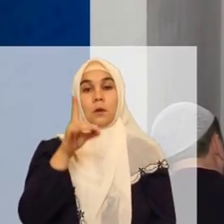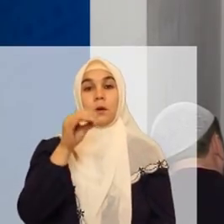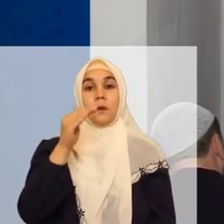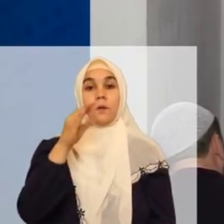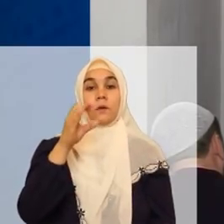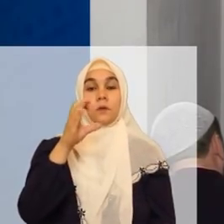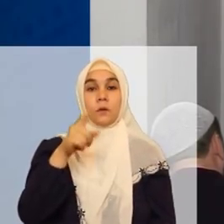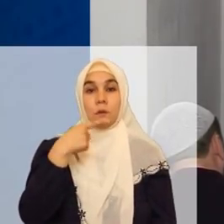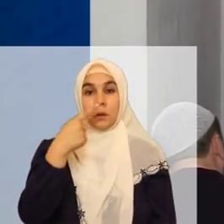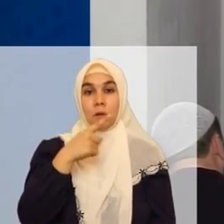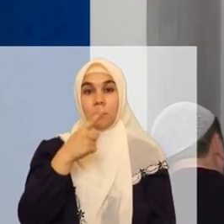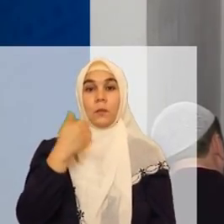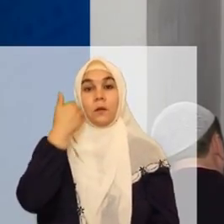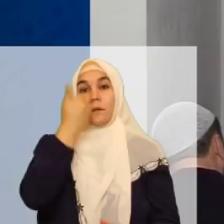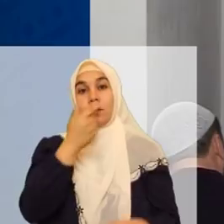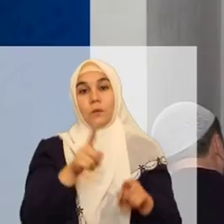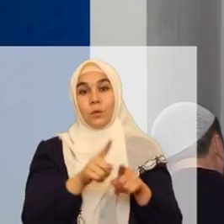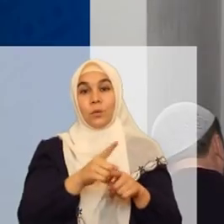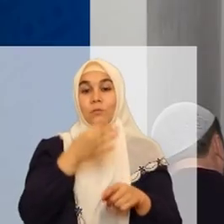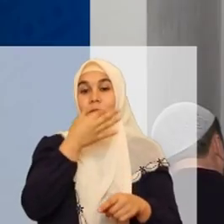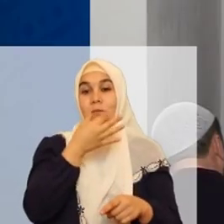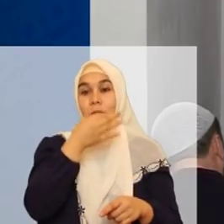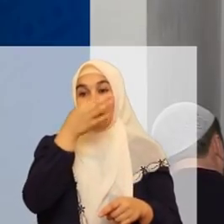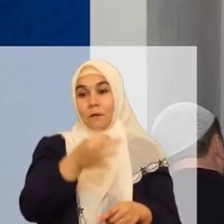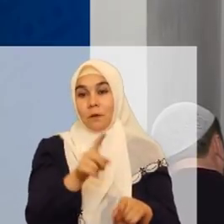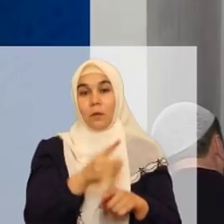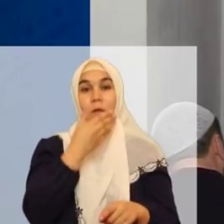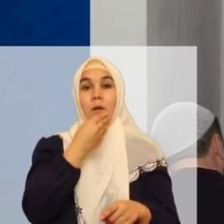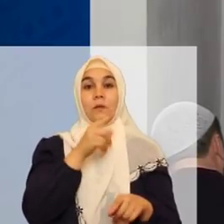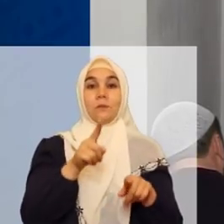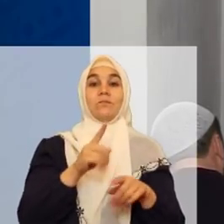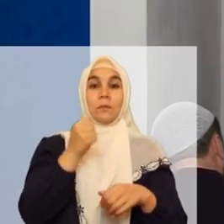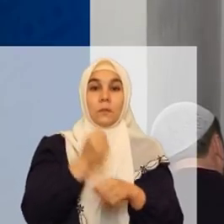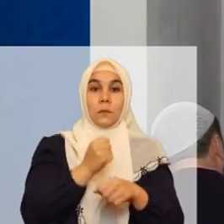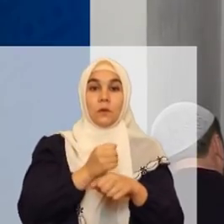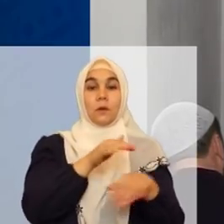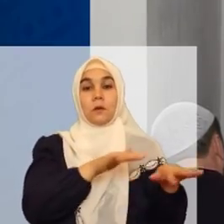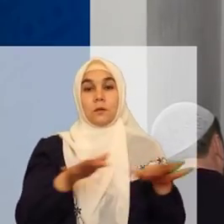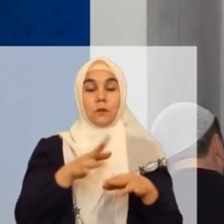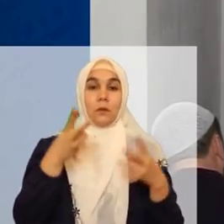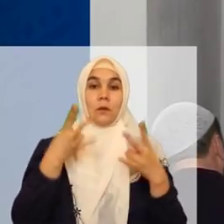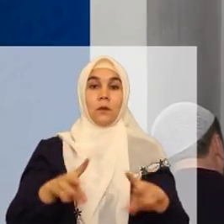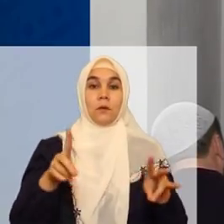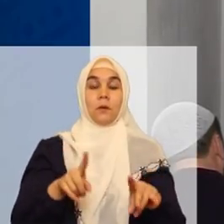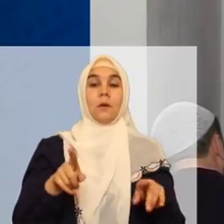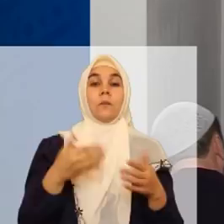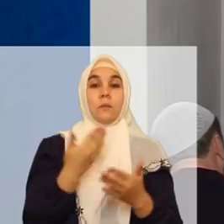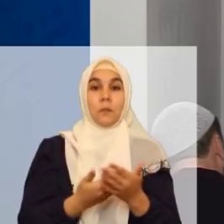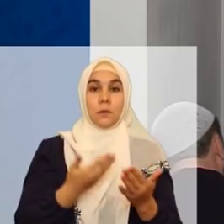Rafas degani besharm gaplarni gapirish, harakatlarni qilish.